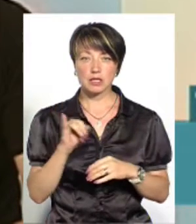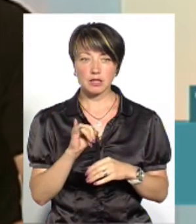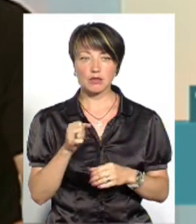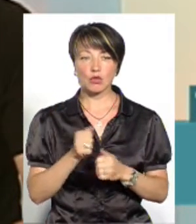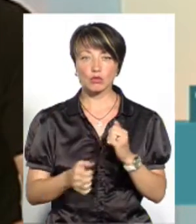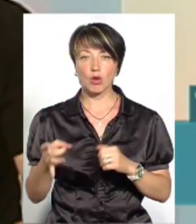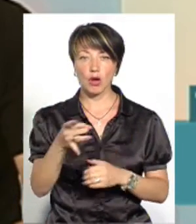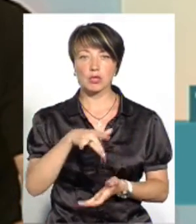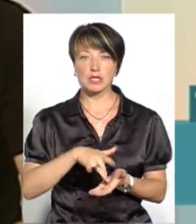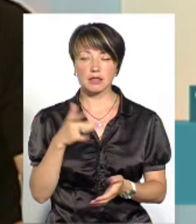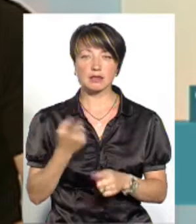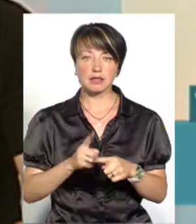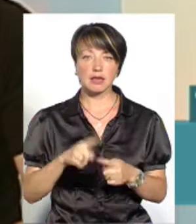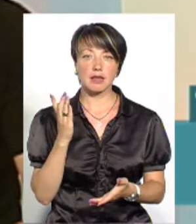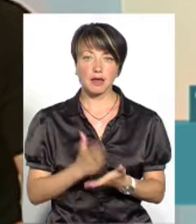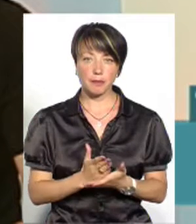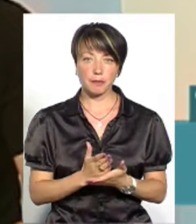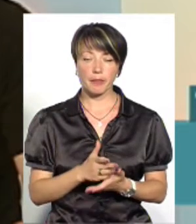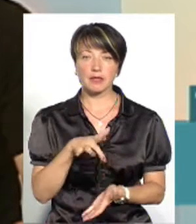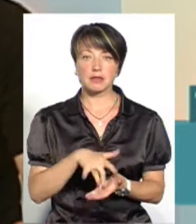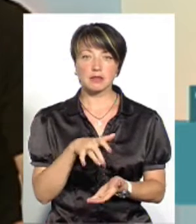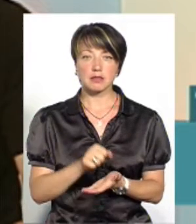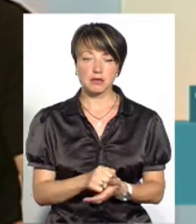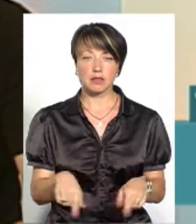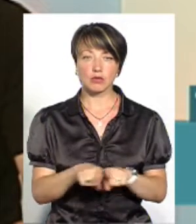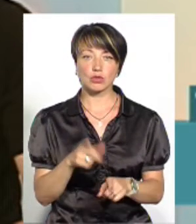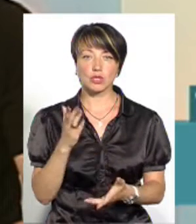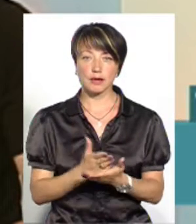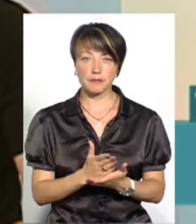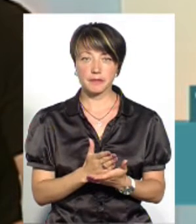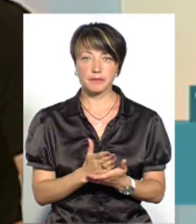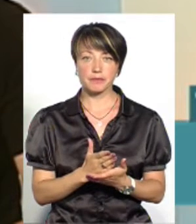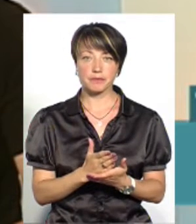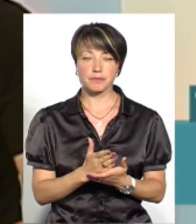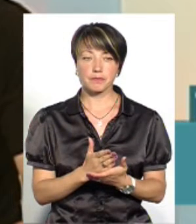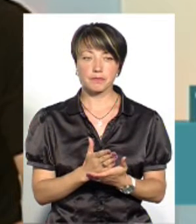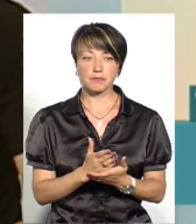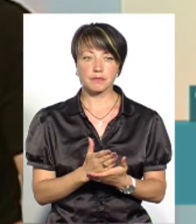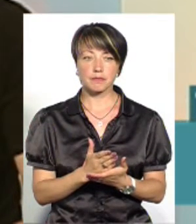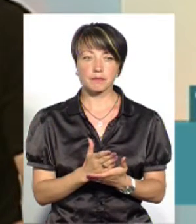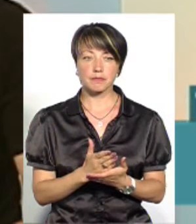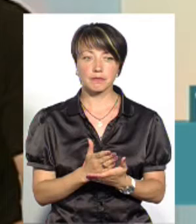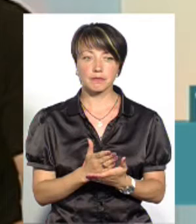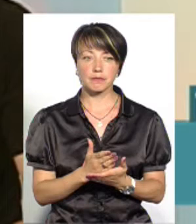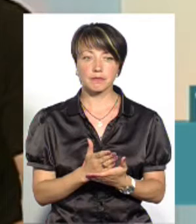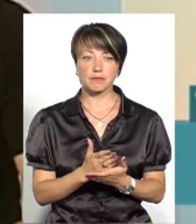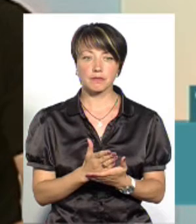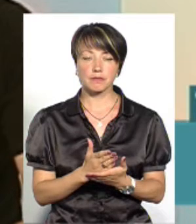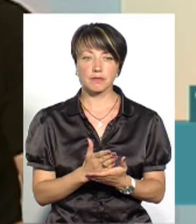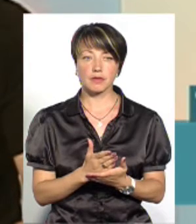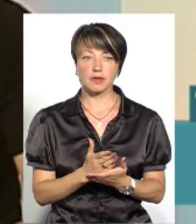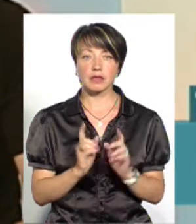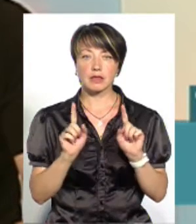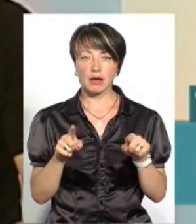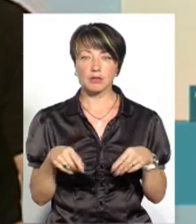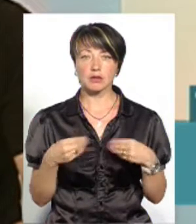кожному районному центрі розташований центр зайнятості, або зараз він називається філіями обласного центру зайнятості. І там